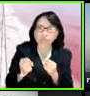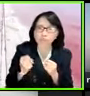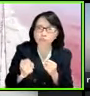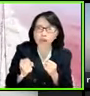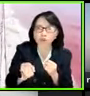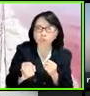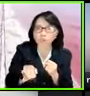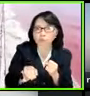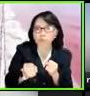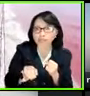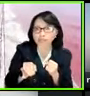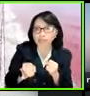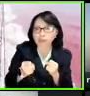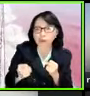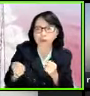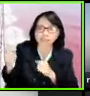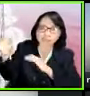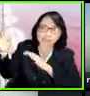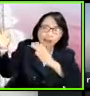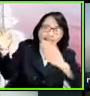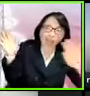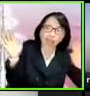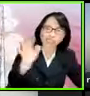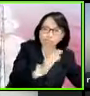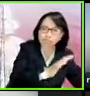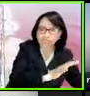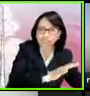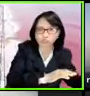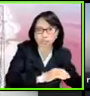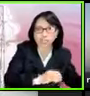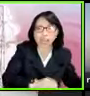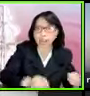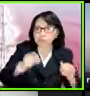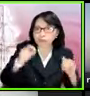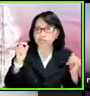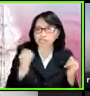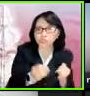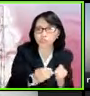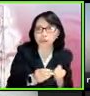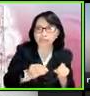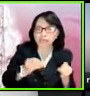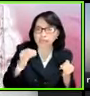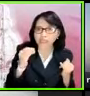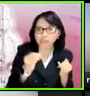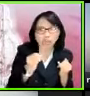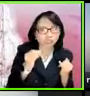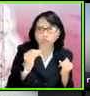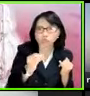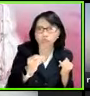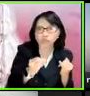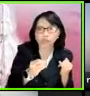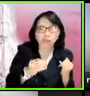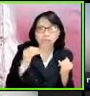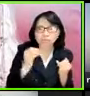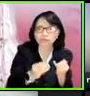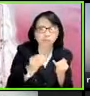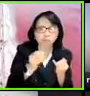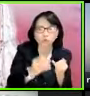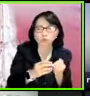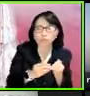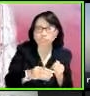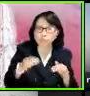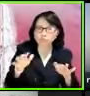Rasul Paulus mengatakan bahwa segala aspek kehidupannya Apakah itu baik atau atau itukah